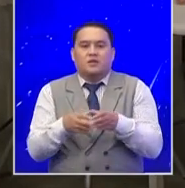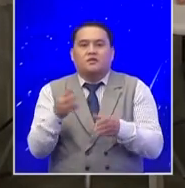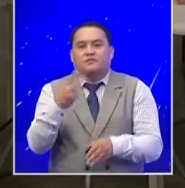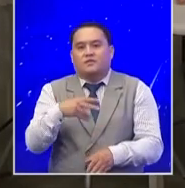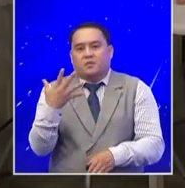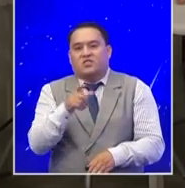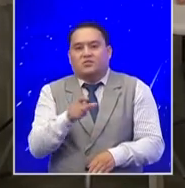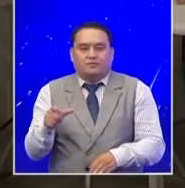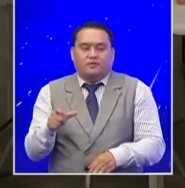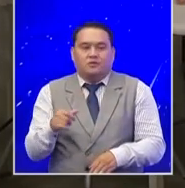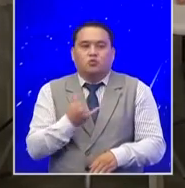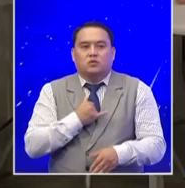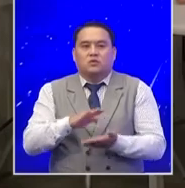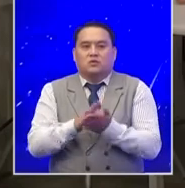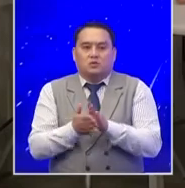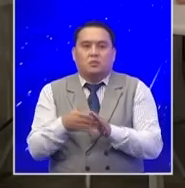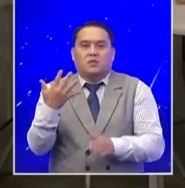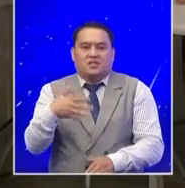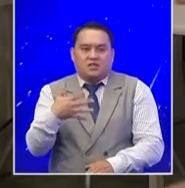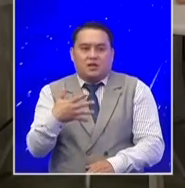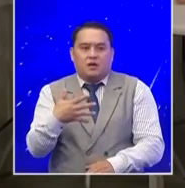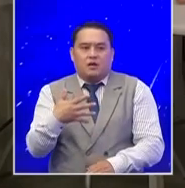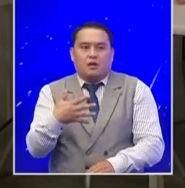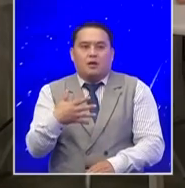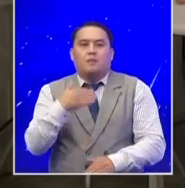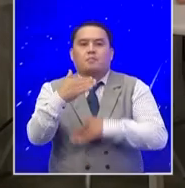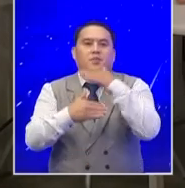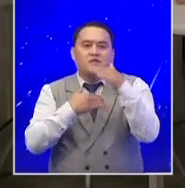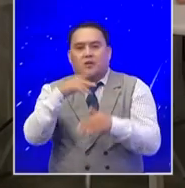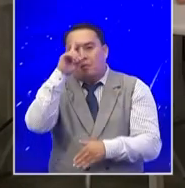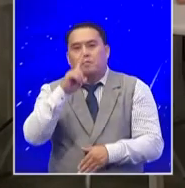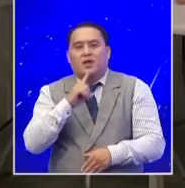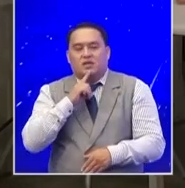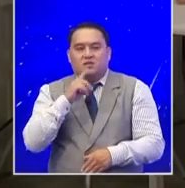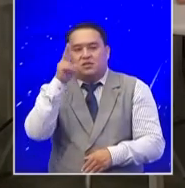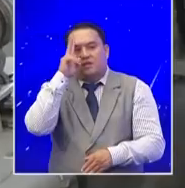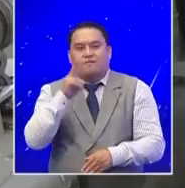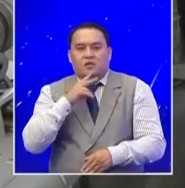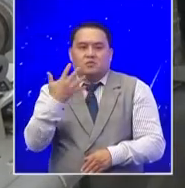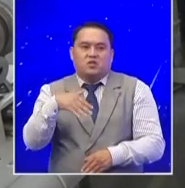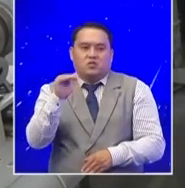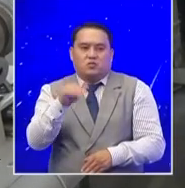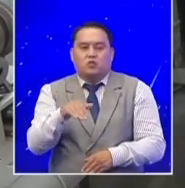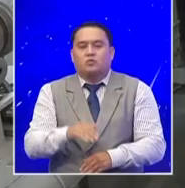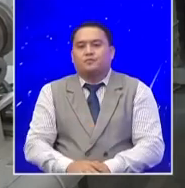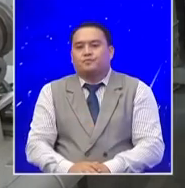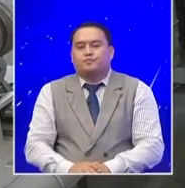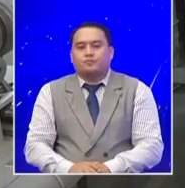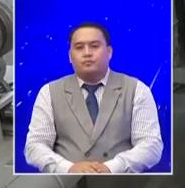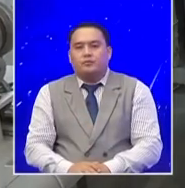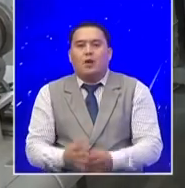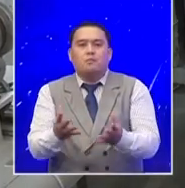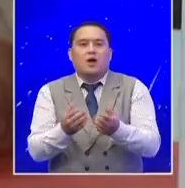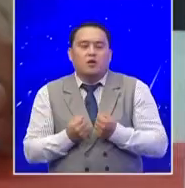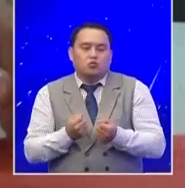человек и с дальнейшим увеличением до 50. Ну, в ближайшей перспективе, где-то месяц-два, мы уже собираемся 50 человек. За свой труд заключенный ежемесячно